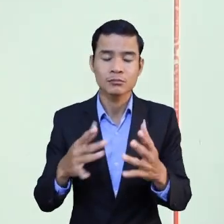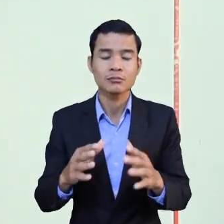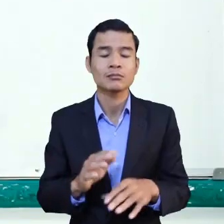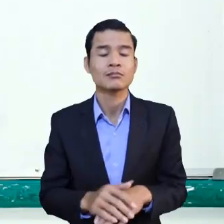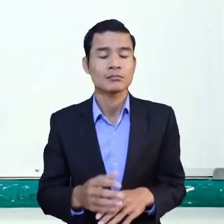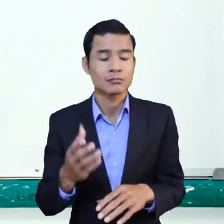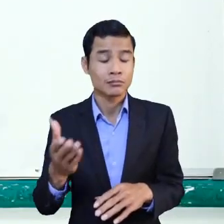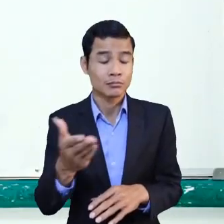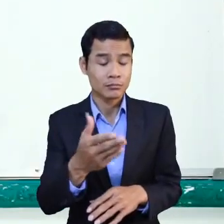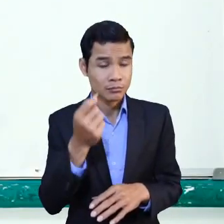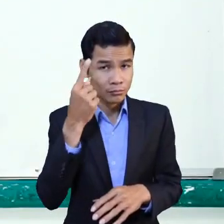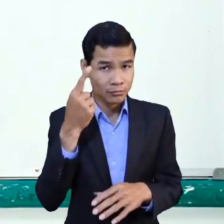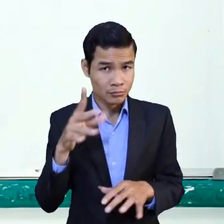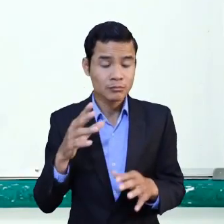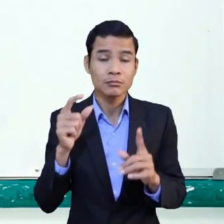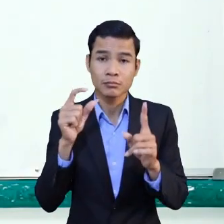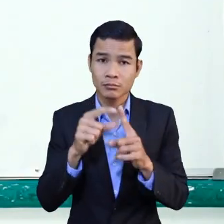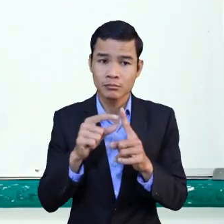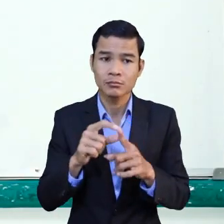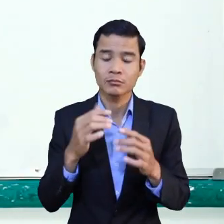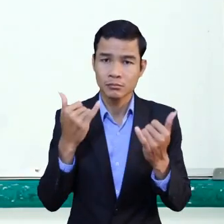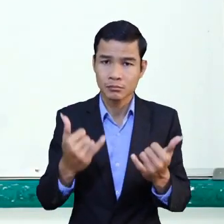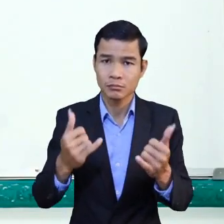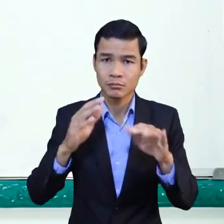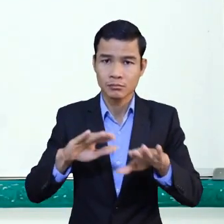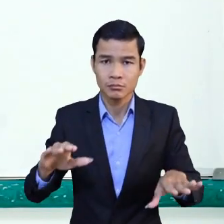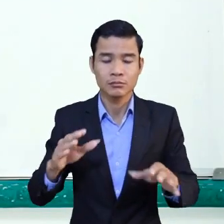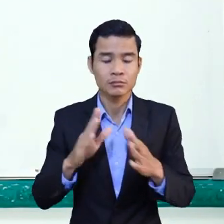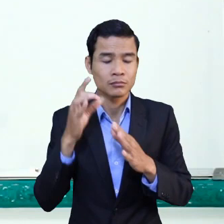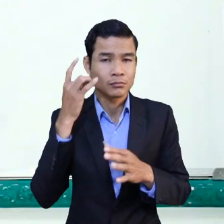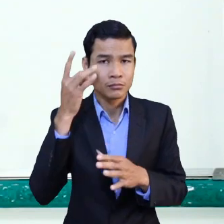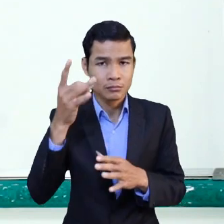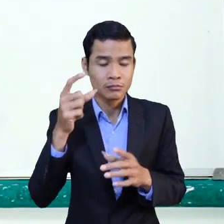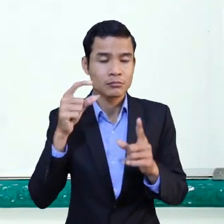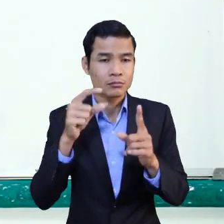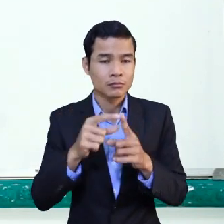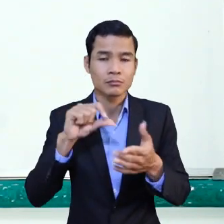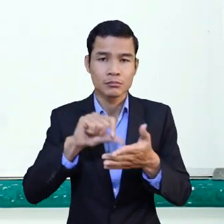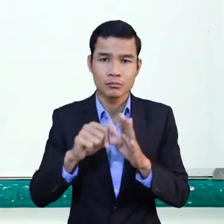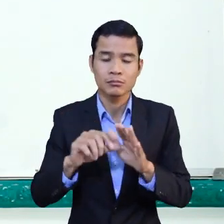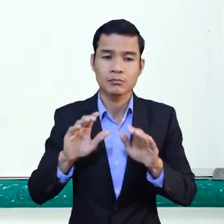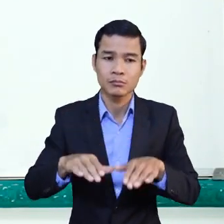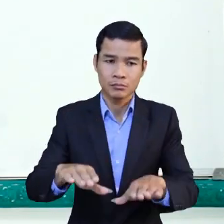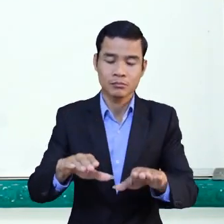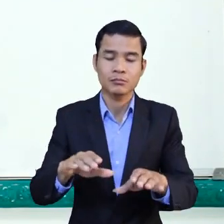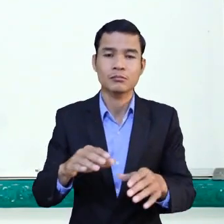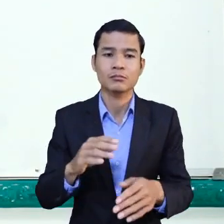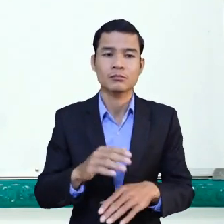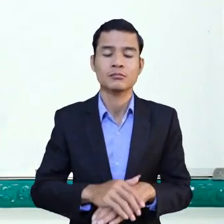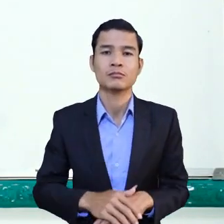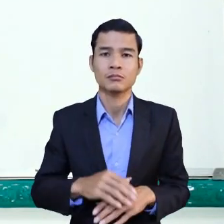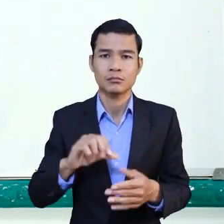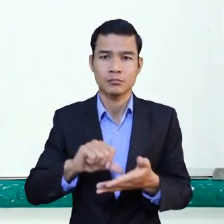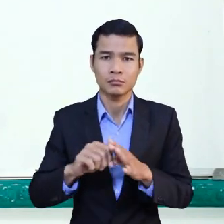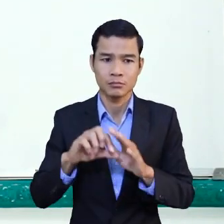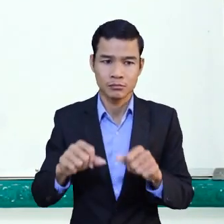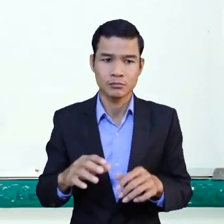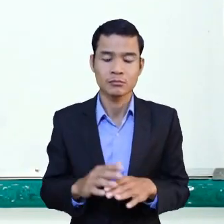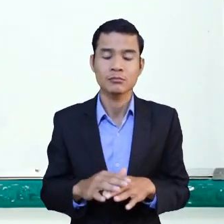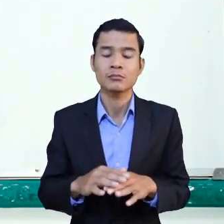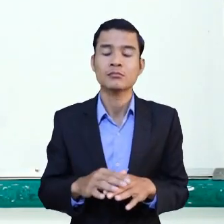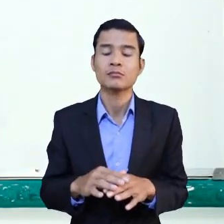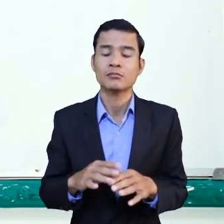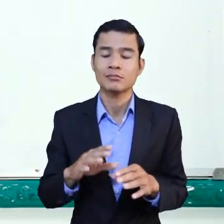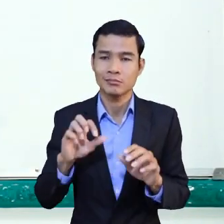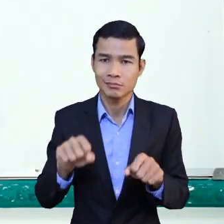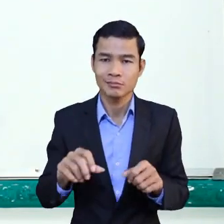ណាកូនចាឥឡូវកូនកូនស្ដាប់អ្នកគ្រូពន្យល់ន័យនៅពាក្យ D ណាដែលមានន័យថាភ្ជាប់អវយ